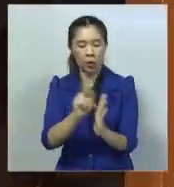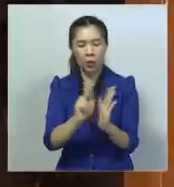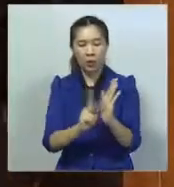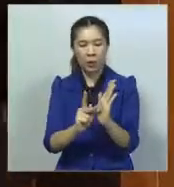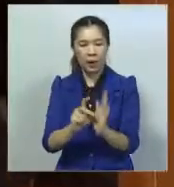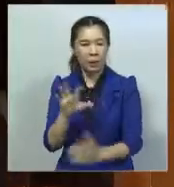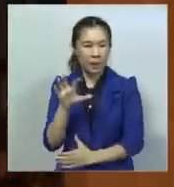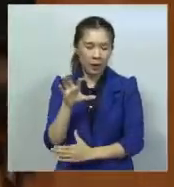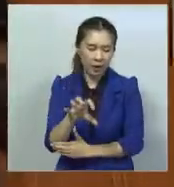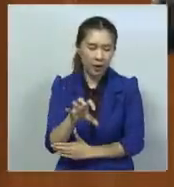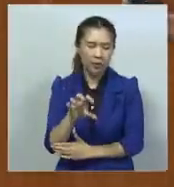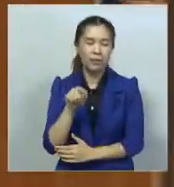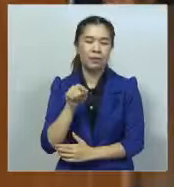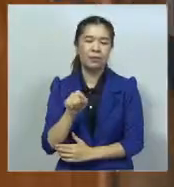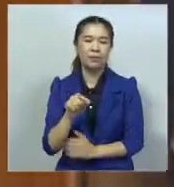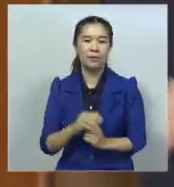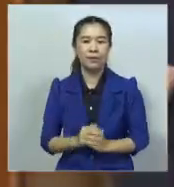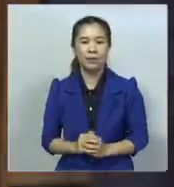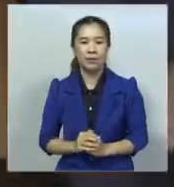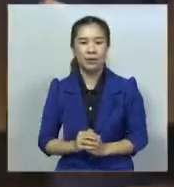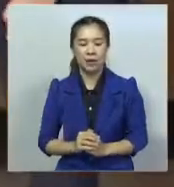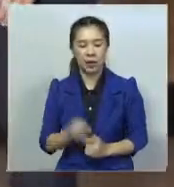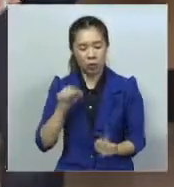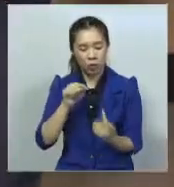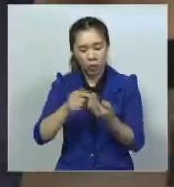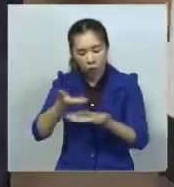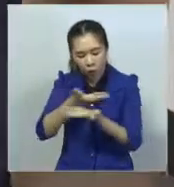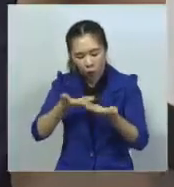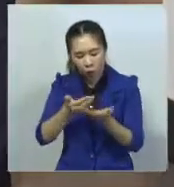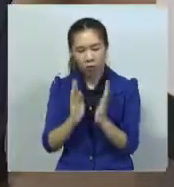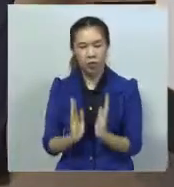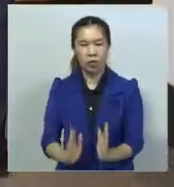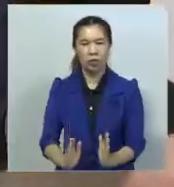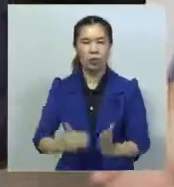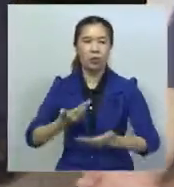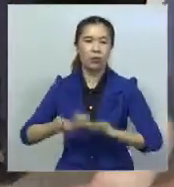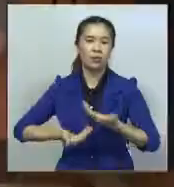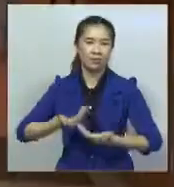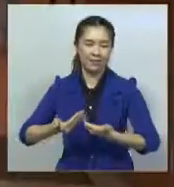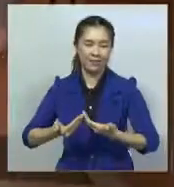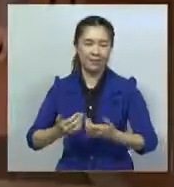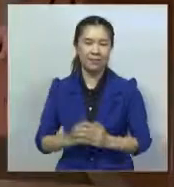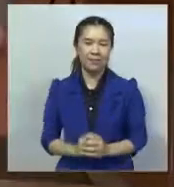ในการสืบสวนสอบสวนดำเนินคดีและการพิจารณาคดีเรื่องของการค้ามนุษย์ด้วยค่ะ